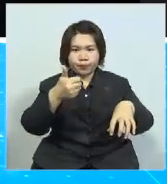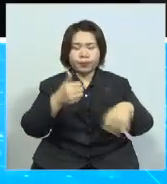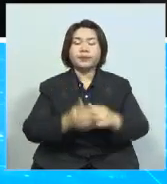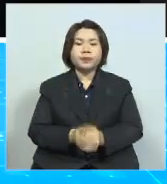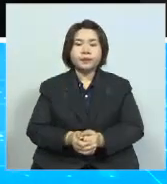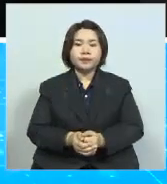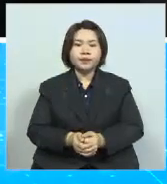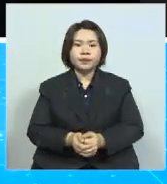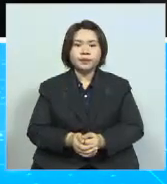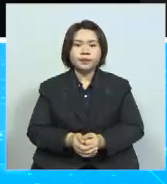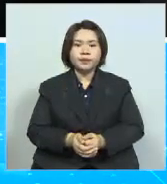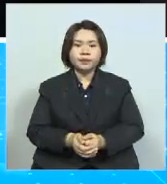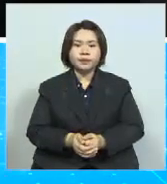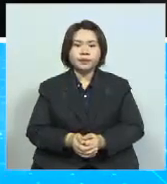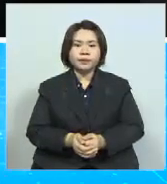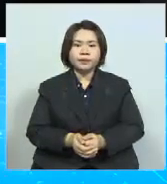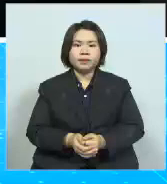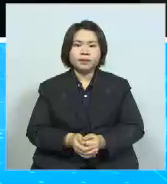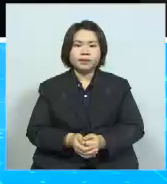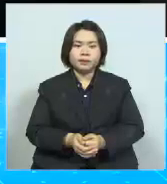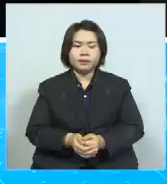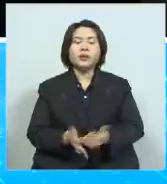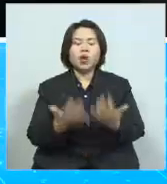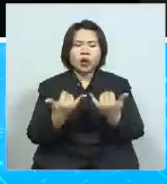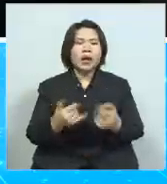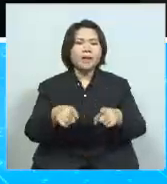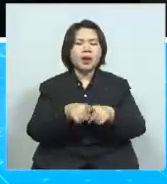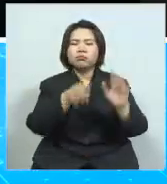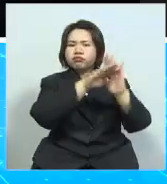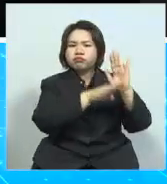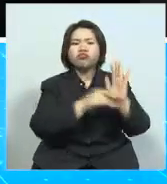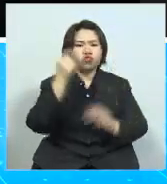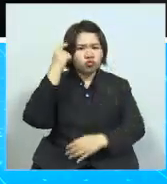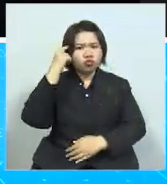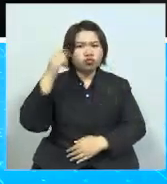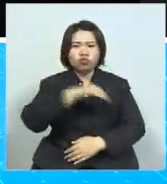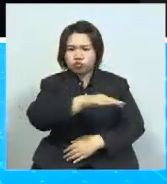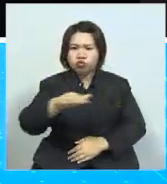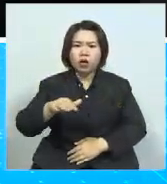อันนี้เป็นเรื่องที่ปฏิบัติรับรู้กันมาเป็นสากลแล้วนะฮ ะ ไม่ใช่เ